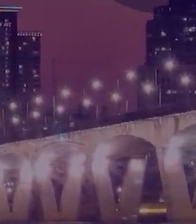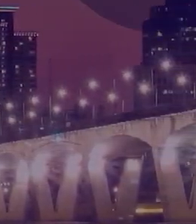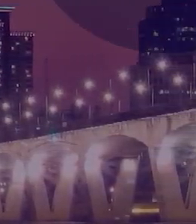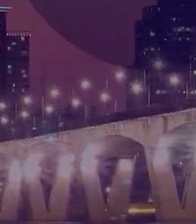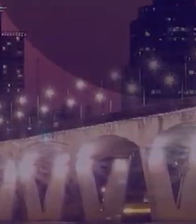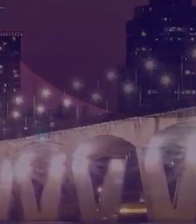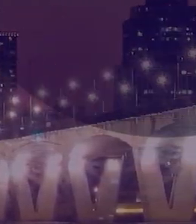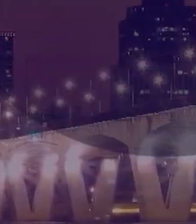n